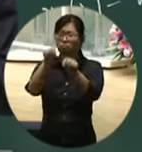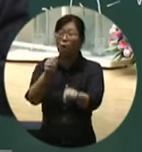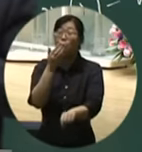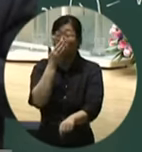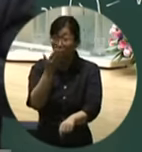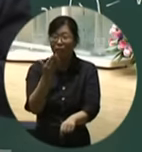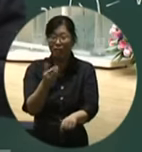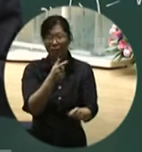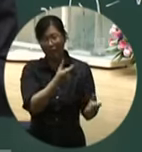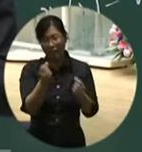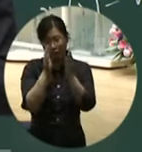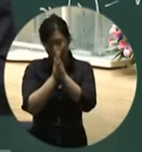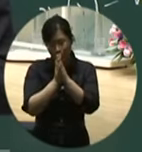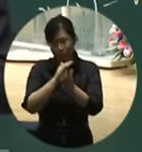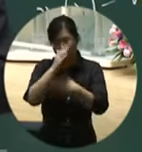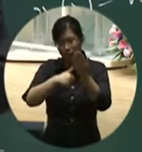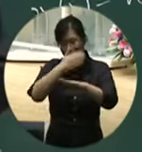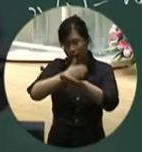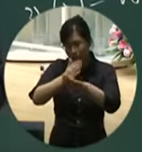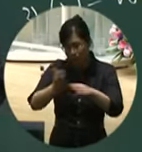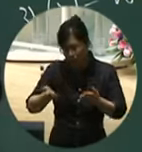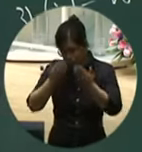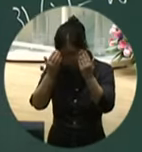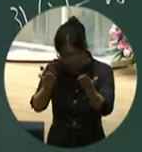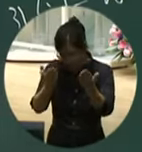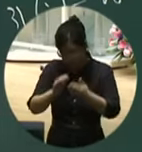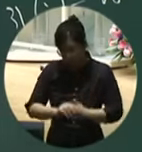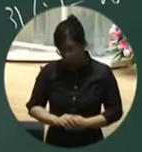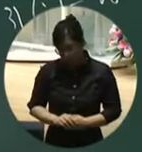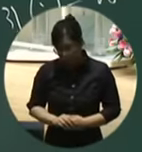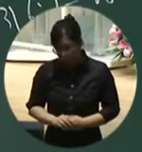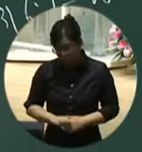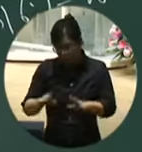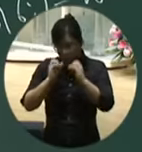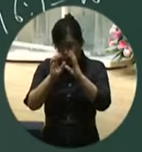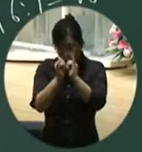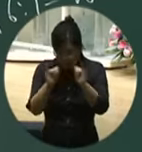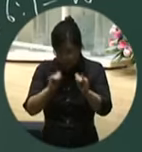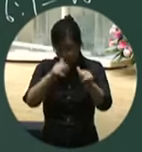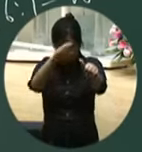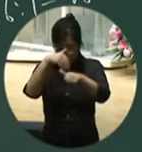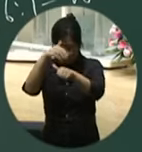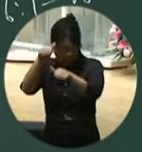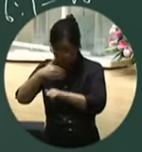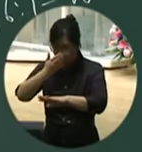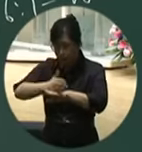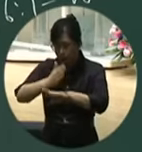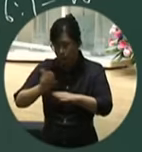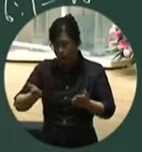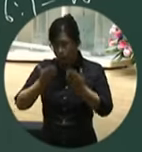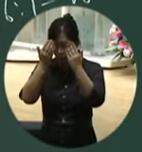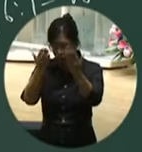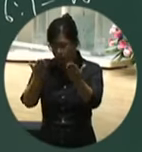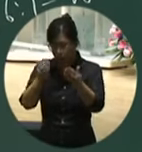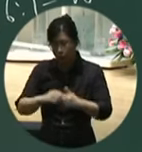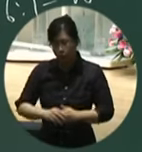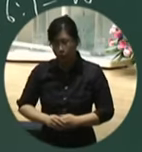기도하겠습니다. 하나님께 감사드립니다. We give thanks to God. 전도자들을 부르심을 감사드립니다. Thank you so much for calling